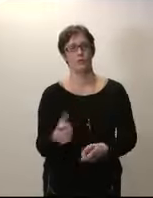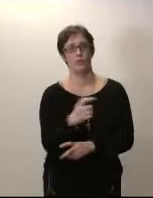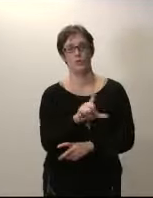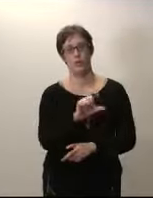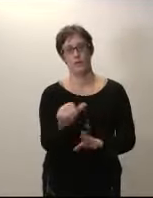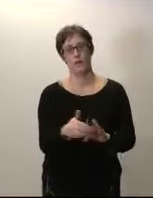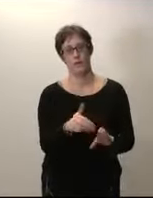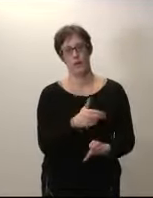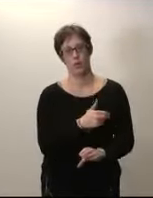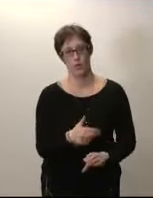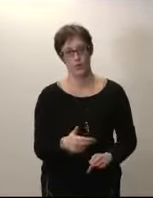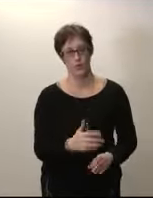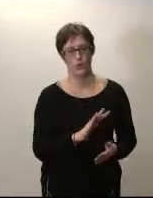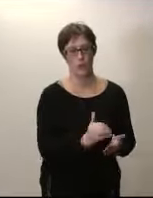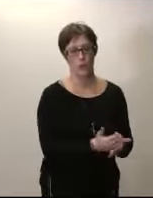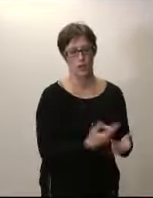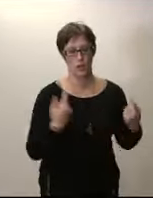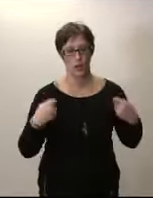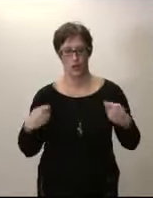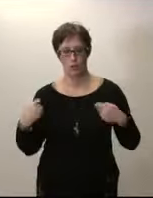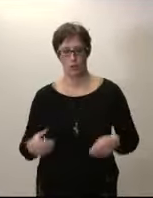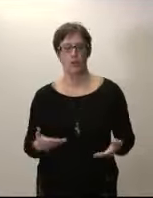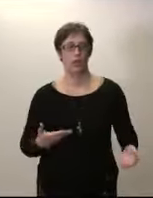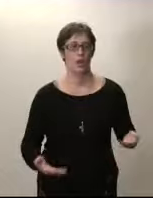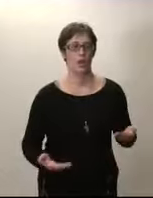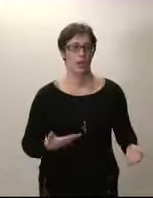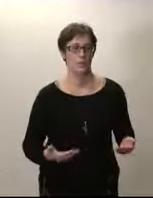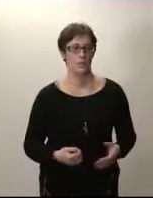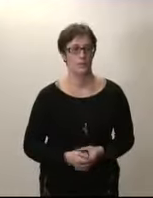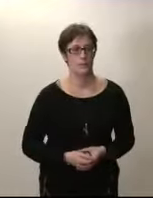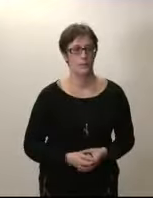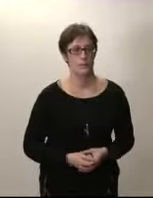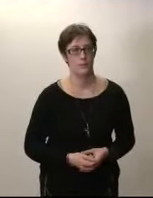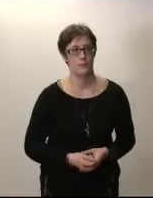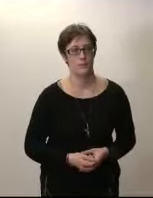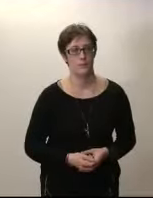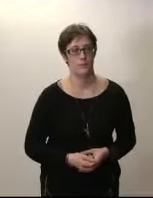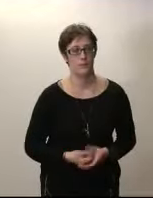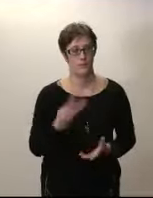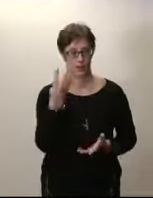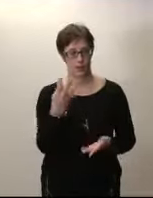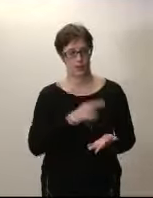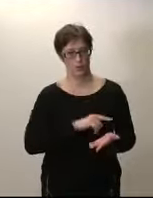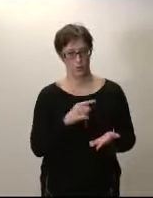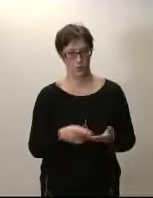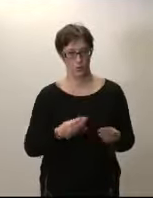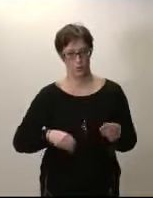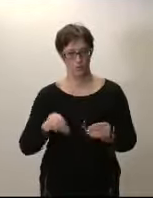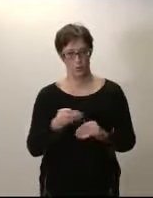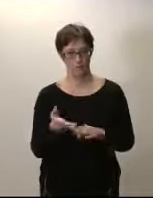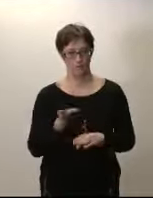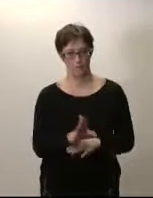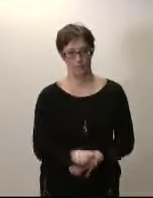équilibre entre les recettes et les dépenses. Voilà les quatre budgets supplémentaires que nous vous présentons.